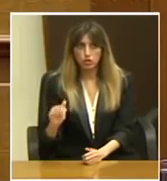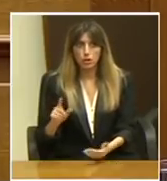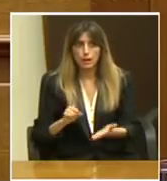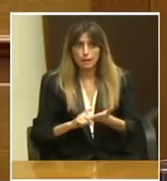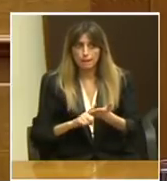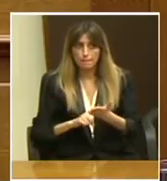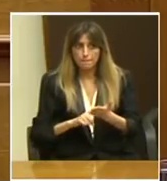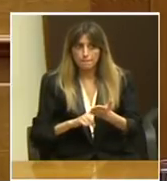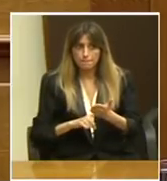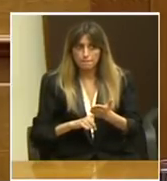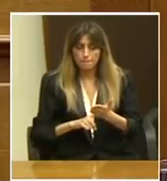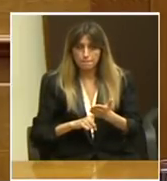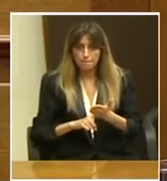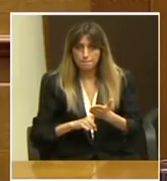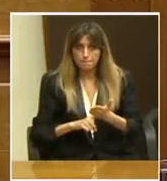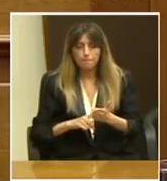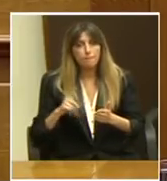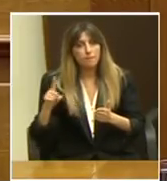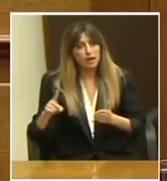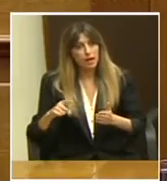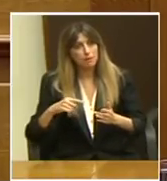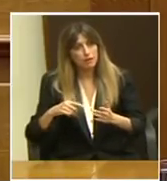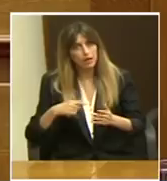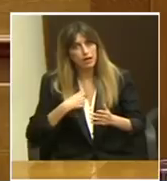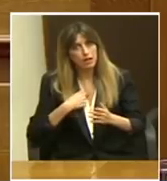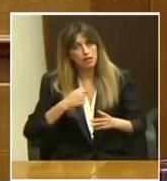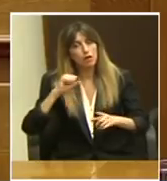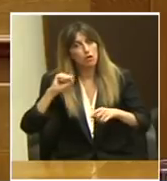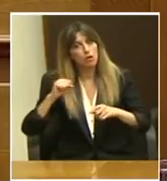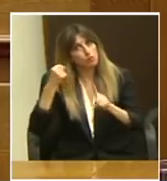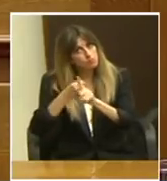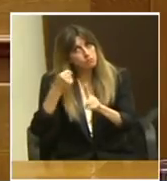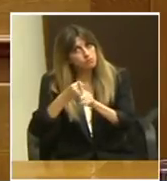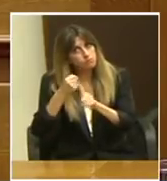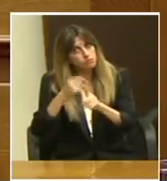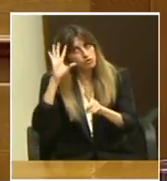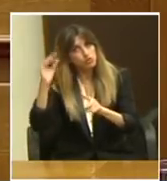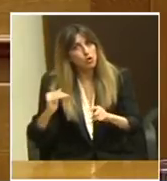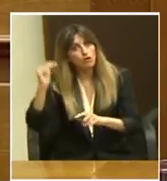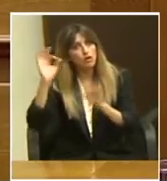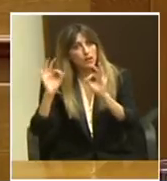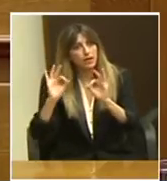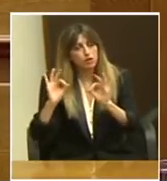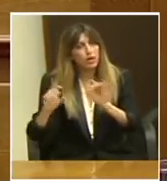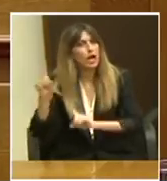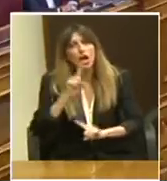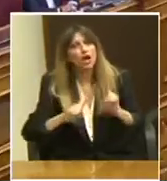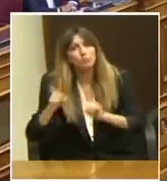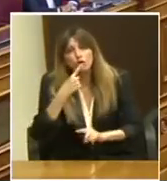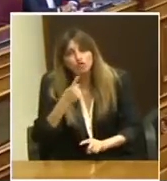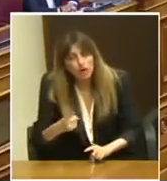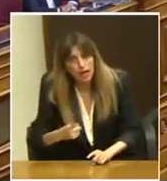όνομα Δημοκρατία της Βορείου Μακεδονίας. Η κυρία Υπουργός. Τηλεγράφημα από το Παρίσι